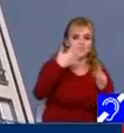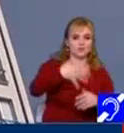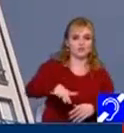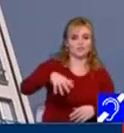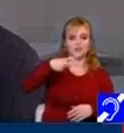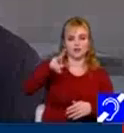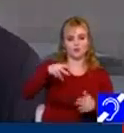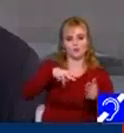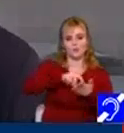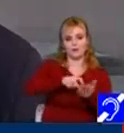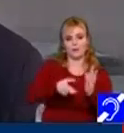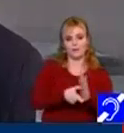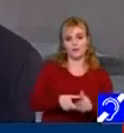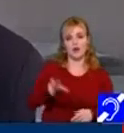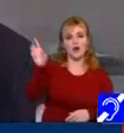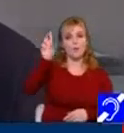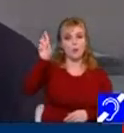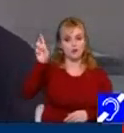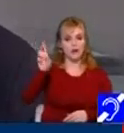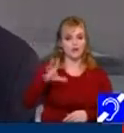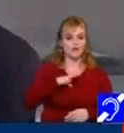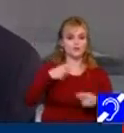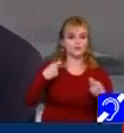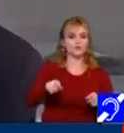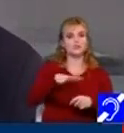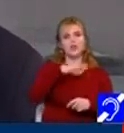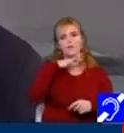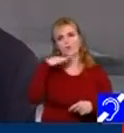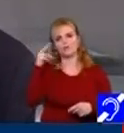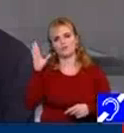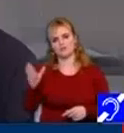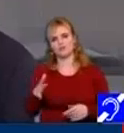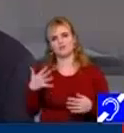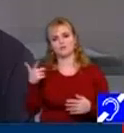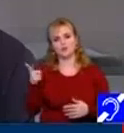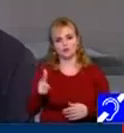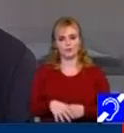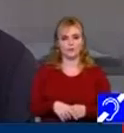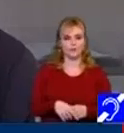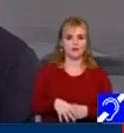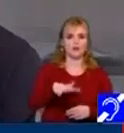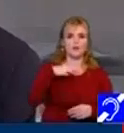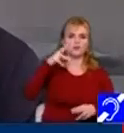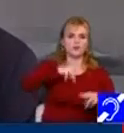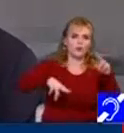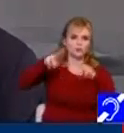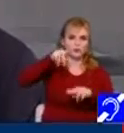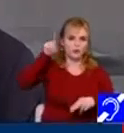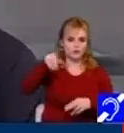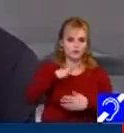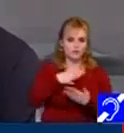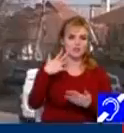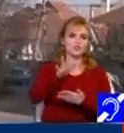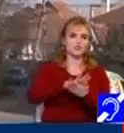pentru un metru pătrat. În sectorul botanic au fost vândute cele mai multe apartamente, din considerentele că multe construcții sunt,